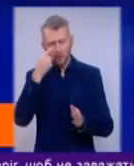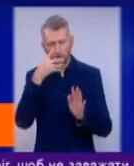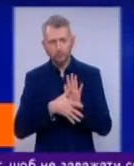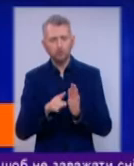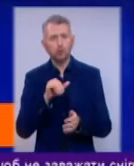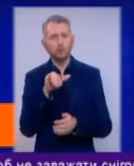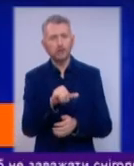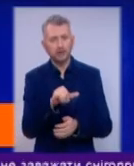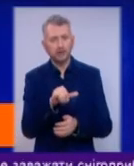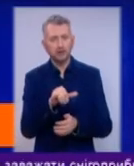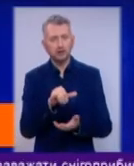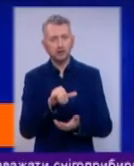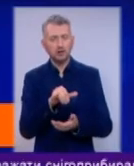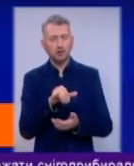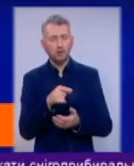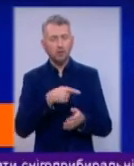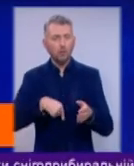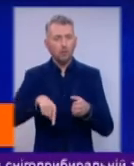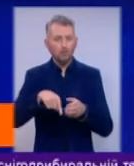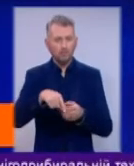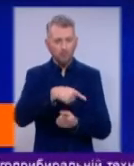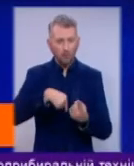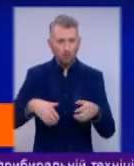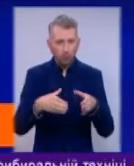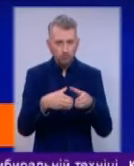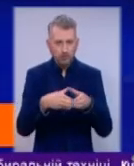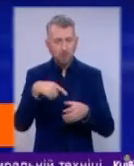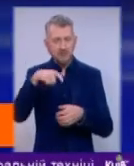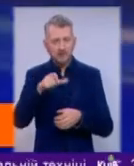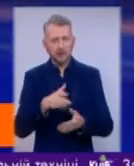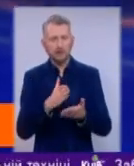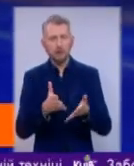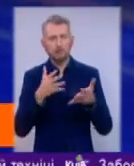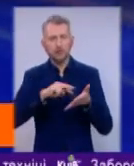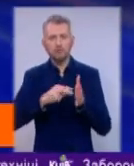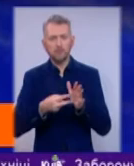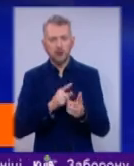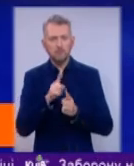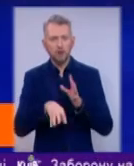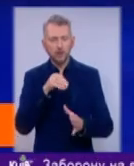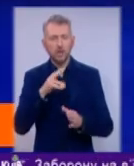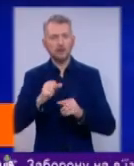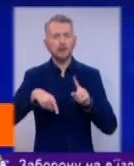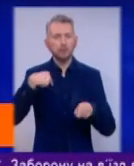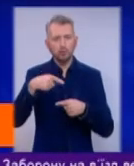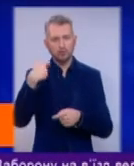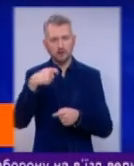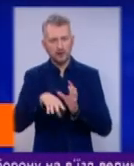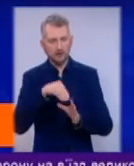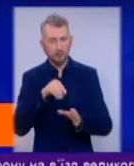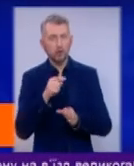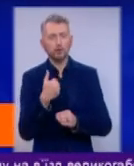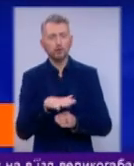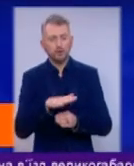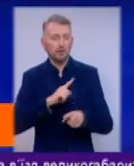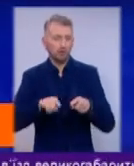них, у оточення президента, є чіткий план переобрання на наступні президентські вибори. Вони вже не так